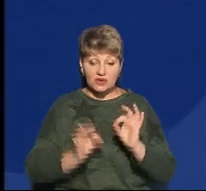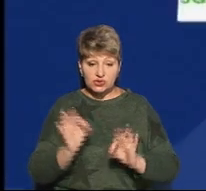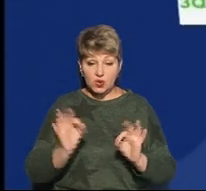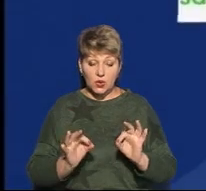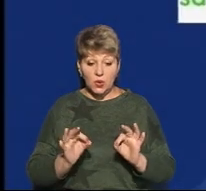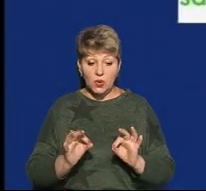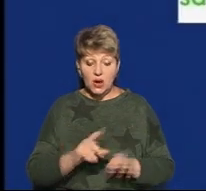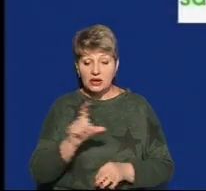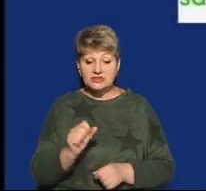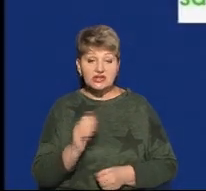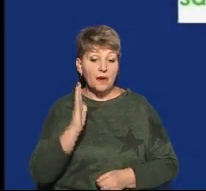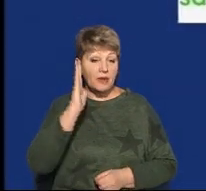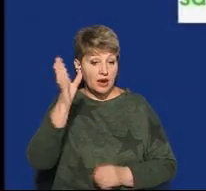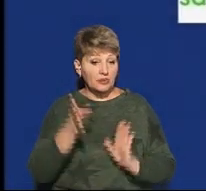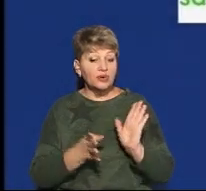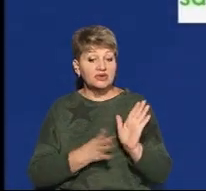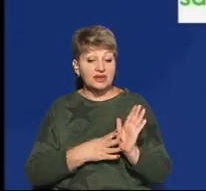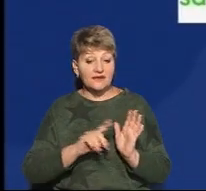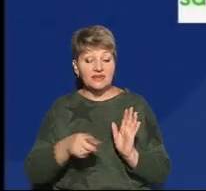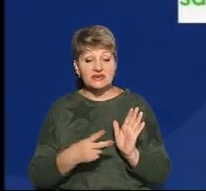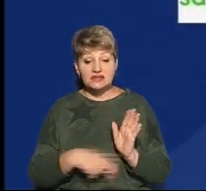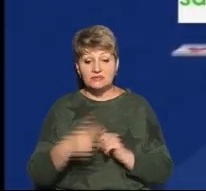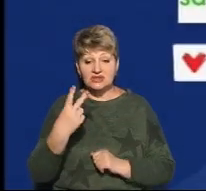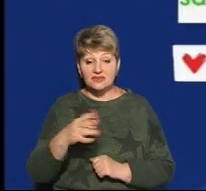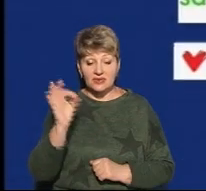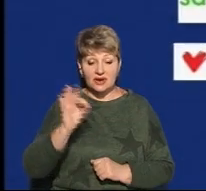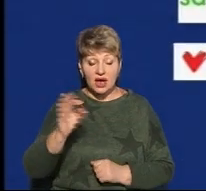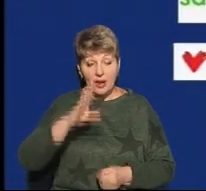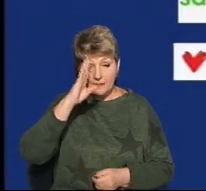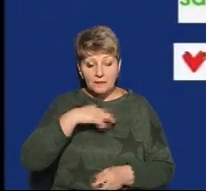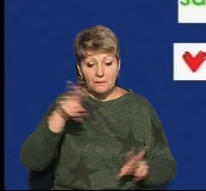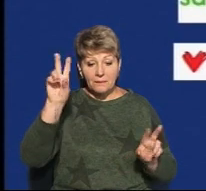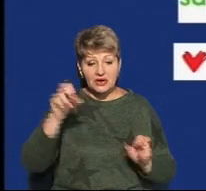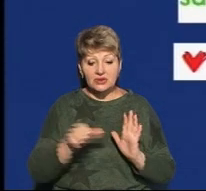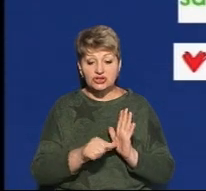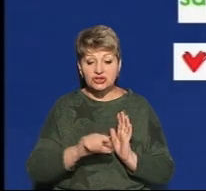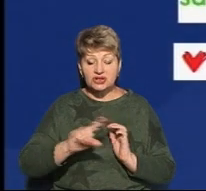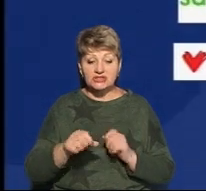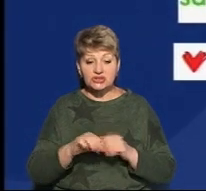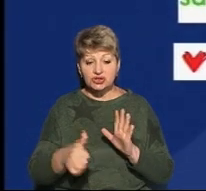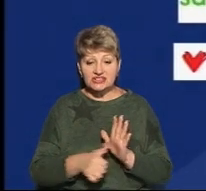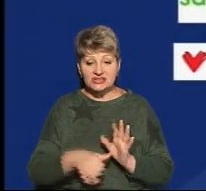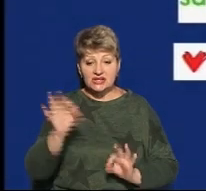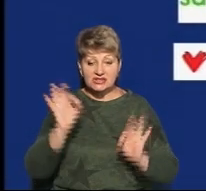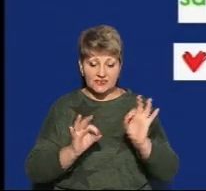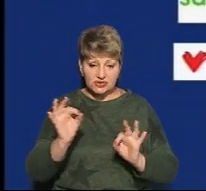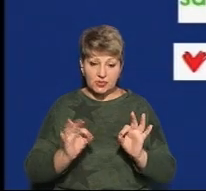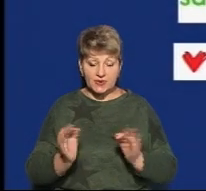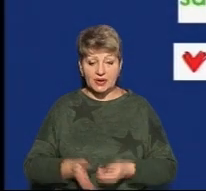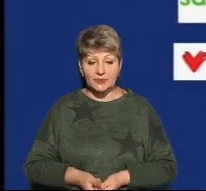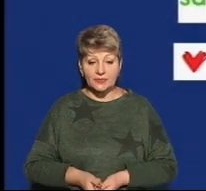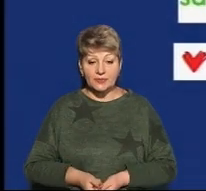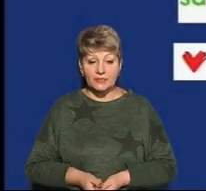10,14%, «За майбутнє» – 9,7%, «Батьківщина» – 6,16%.